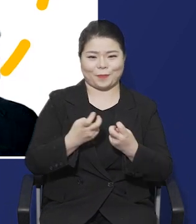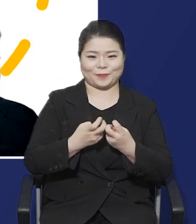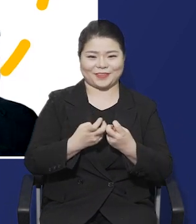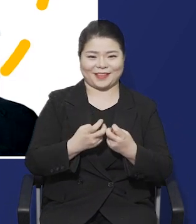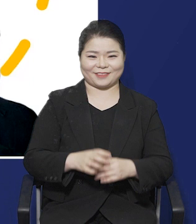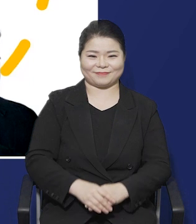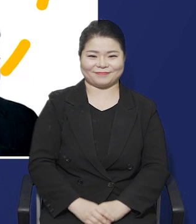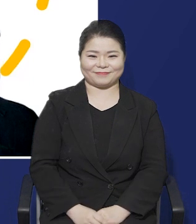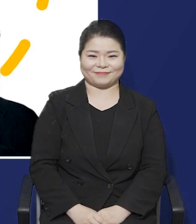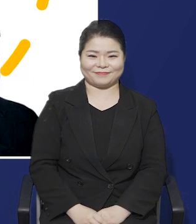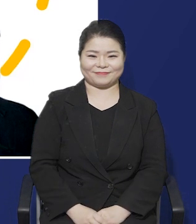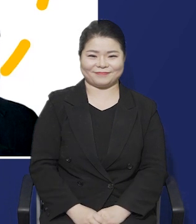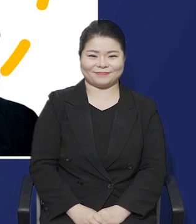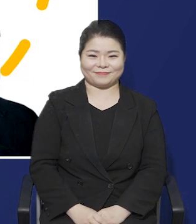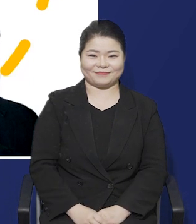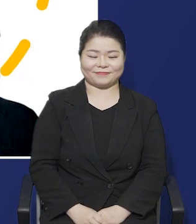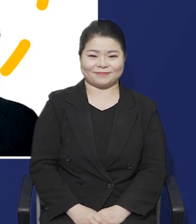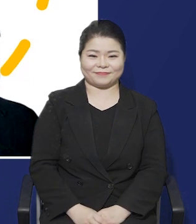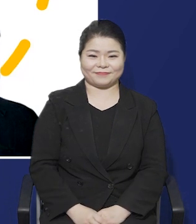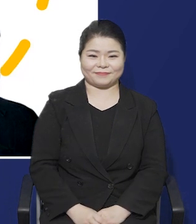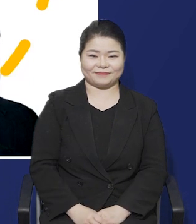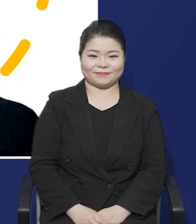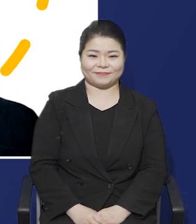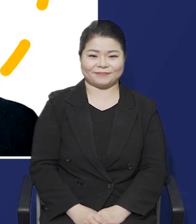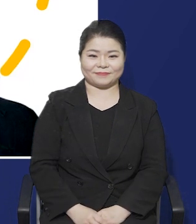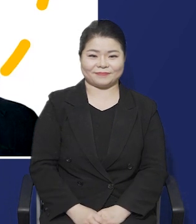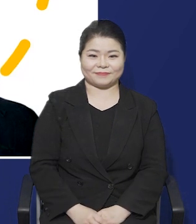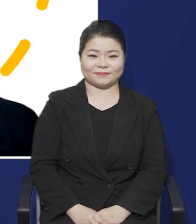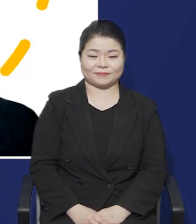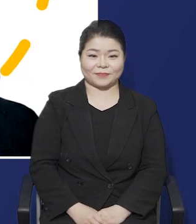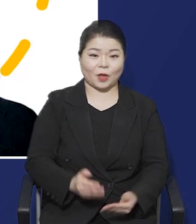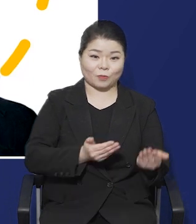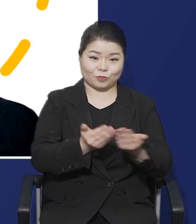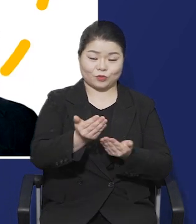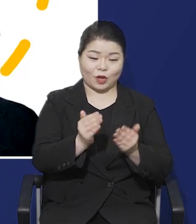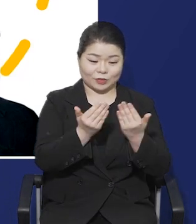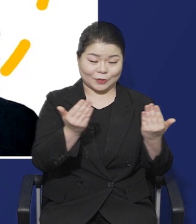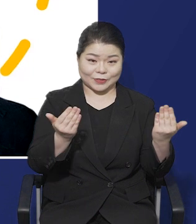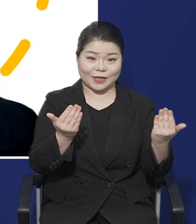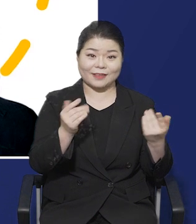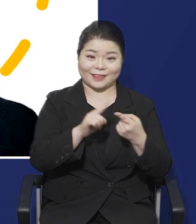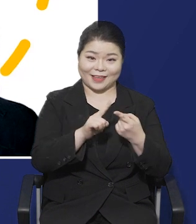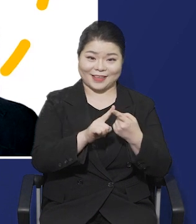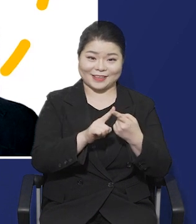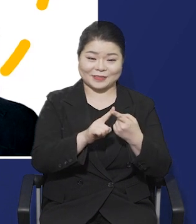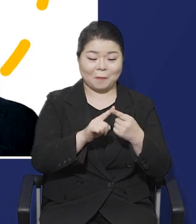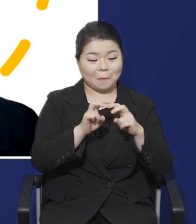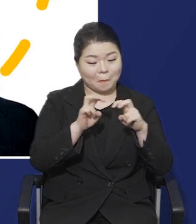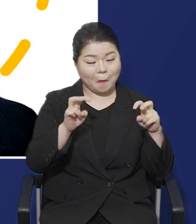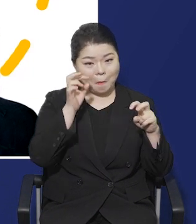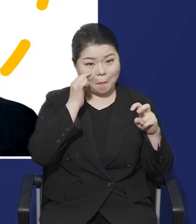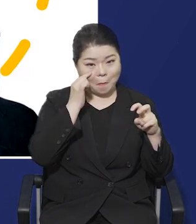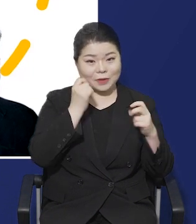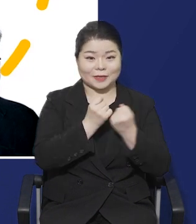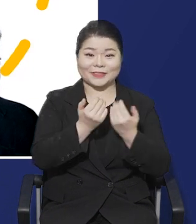바로 B2B 무역 전시회입니다. 그러면 무역 전시회에 대해서 그 개념을 살펴보면